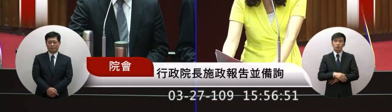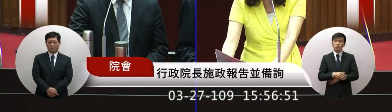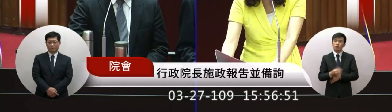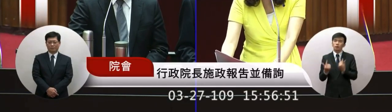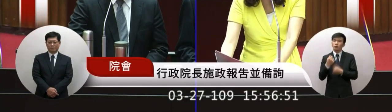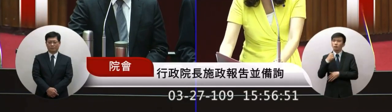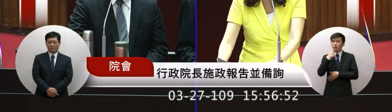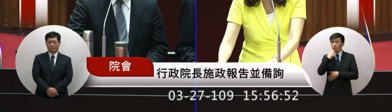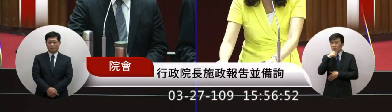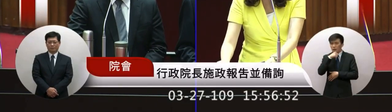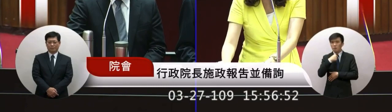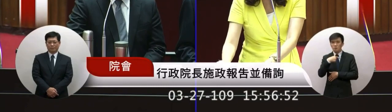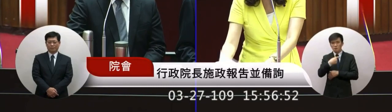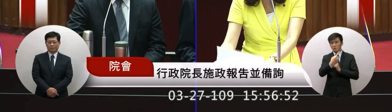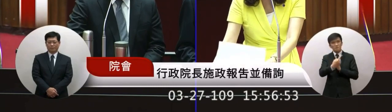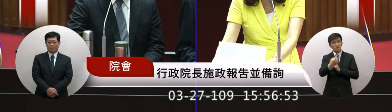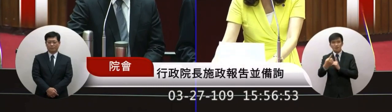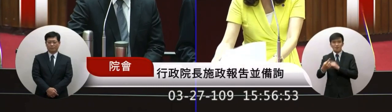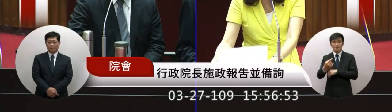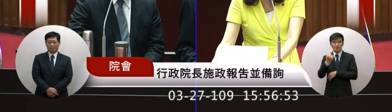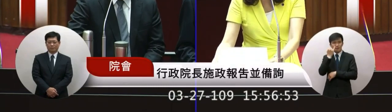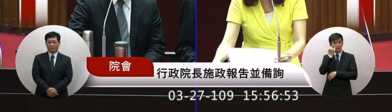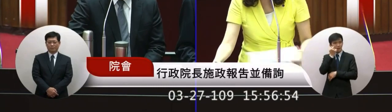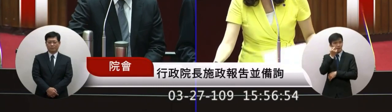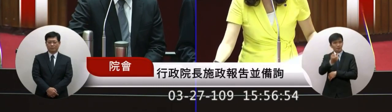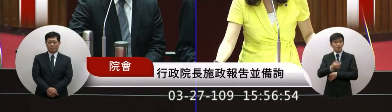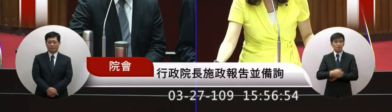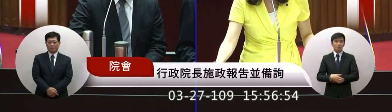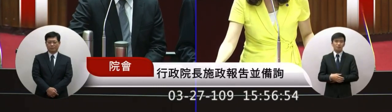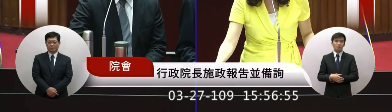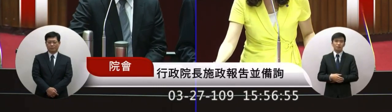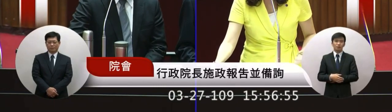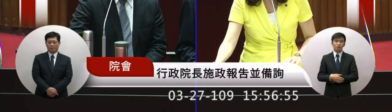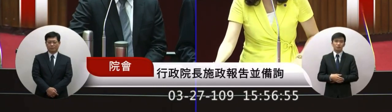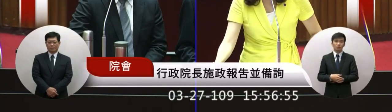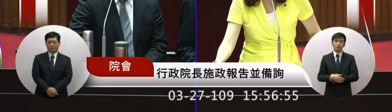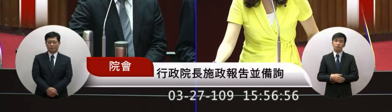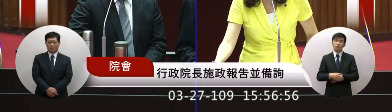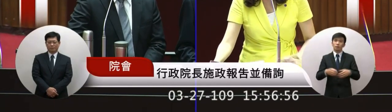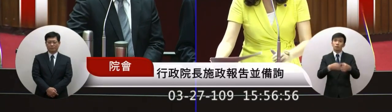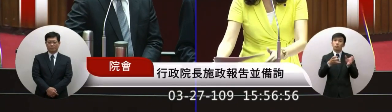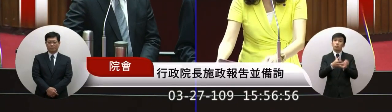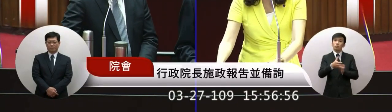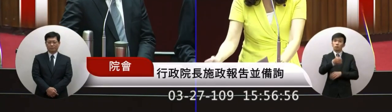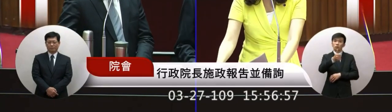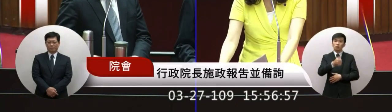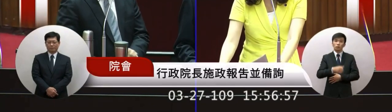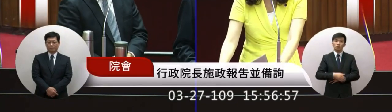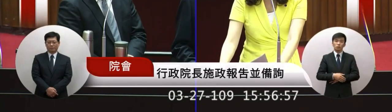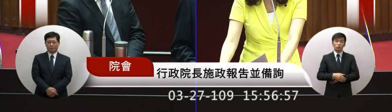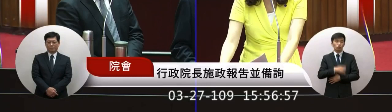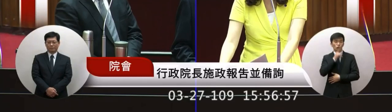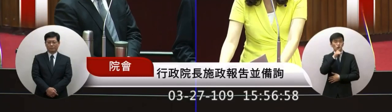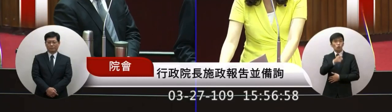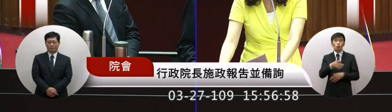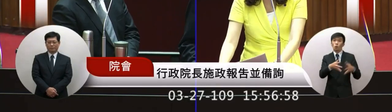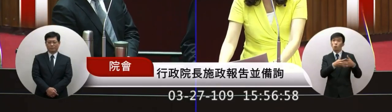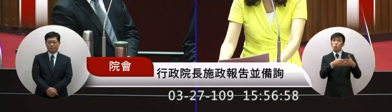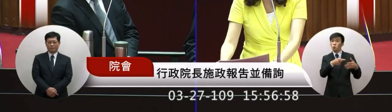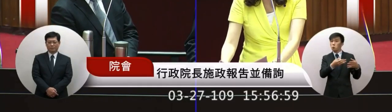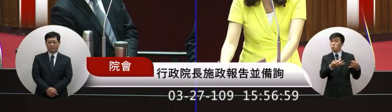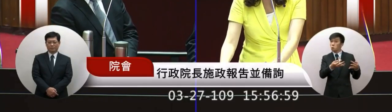台湾真的是比起来少得可怜呐、啊。好，保定，你敢讲，因为美国较有钱